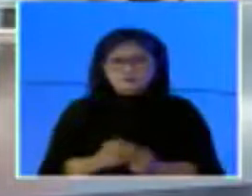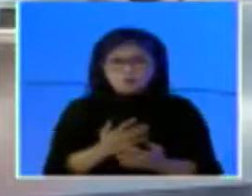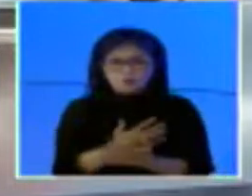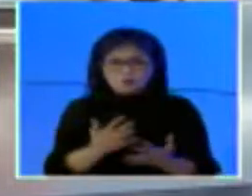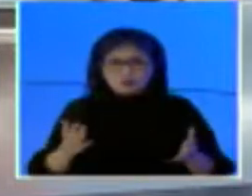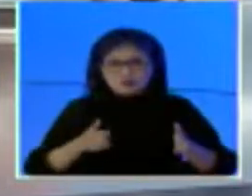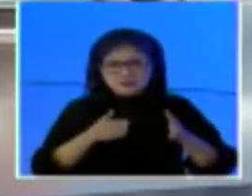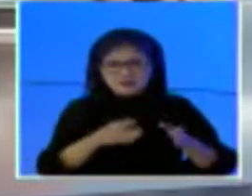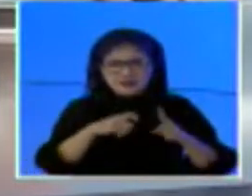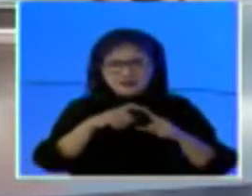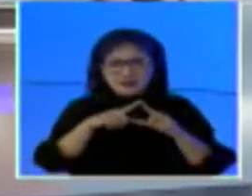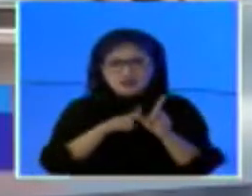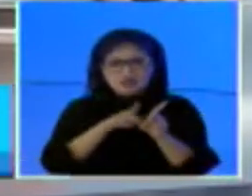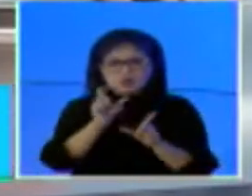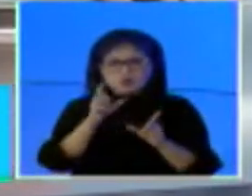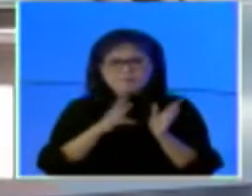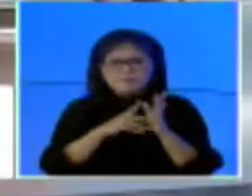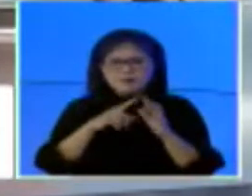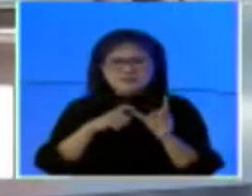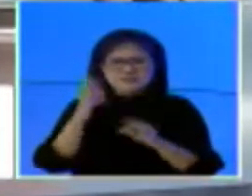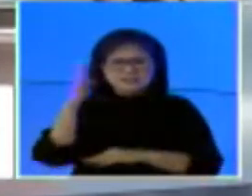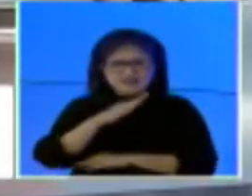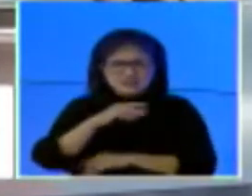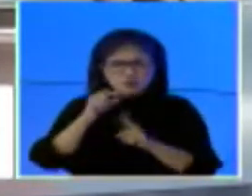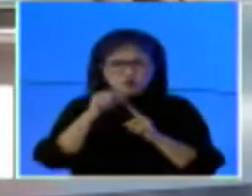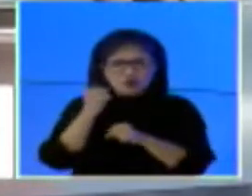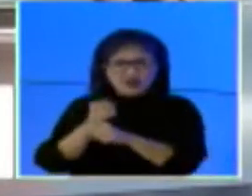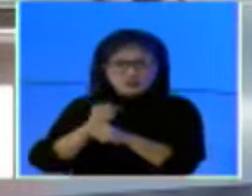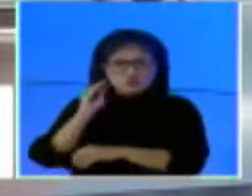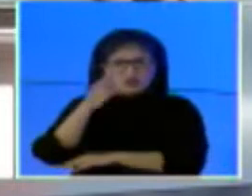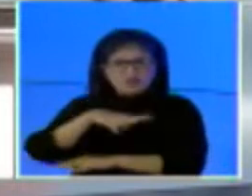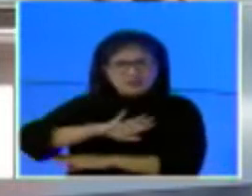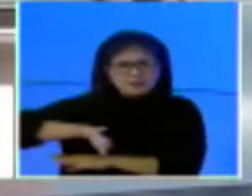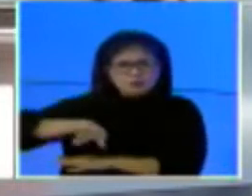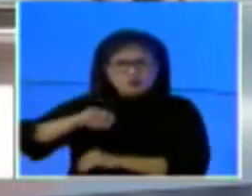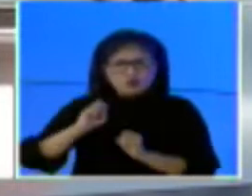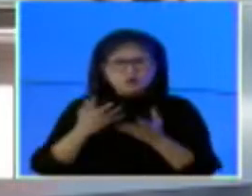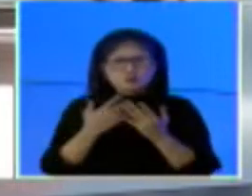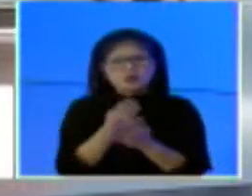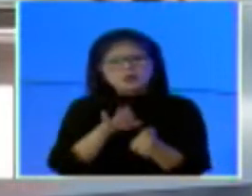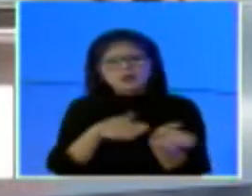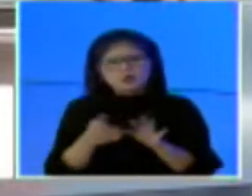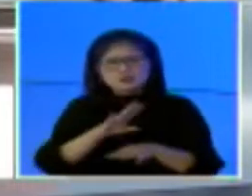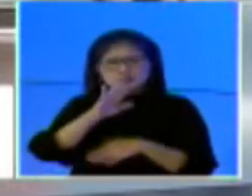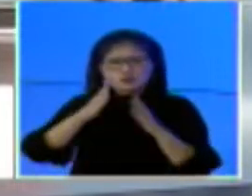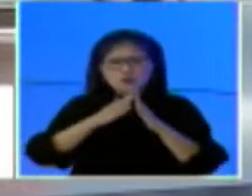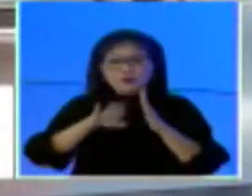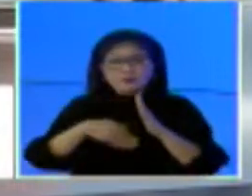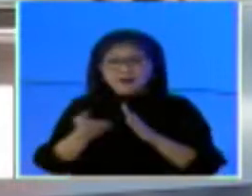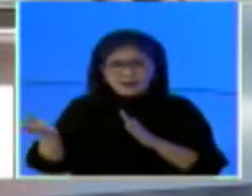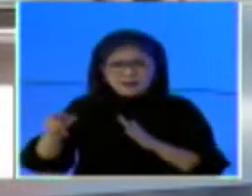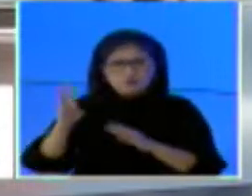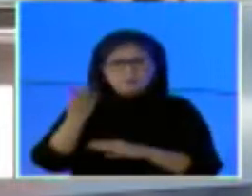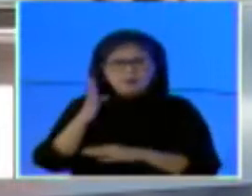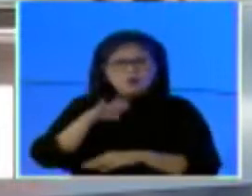Warga Jalan Kayu Mas Selatan, Pulau Gadung, Jakarta Timur dikejutkan dengan tewasnya satu keluarga di rumah mereka. Keempat korban yakni